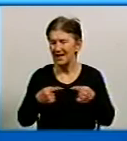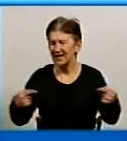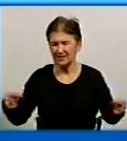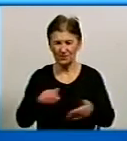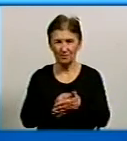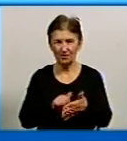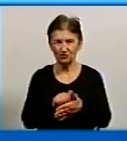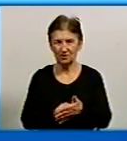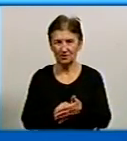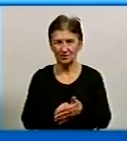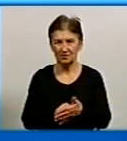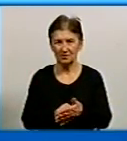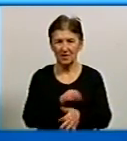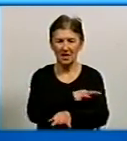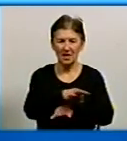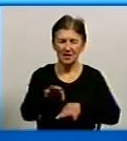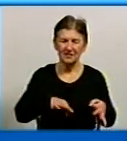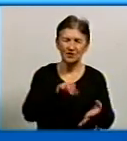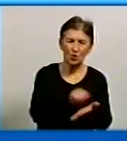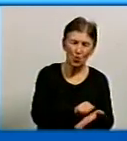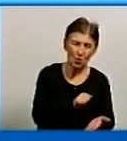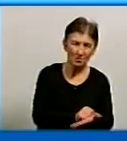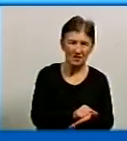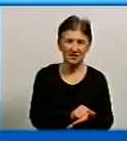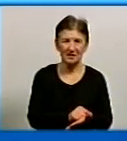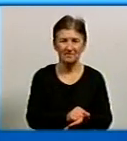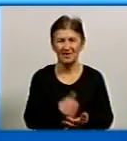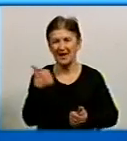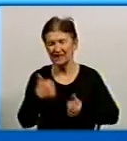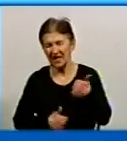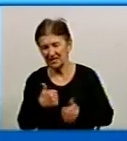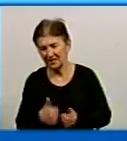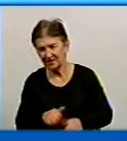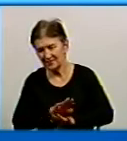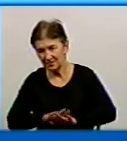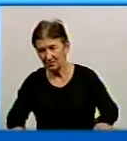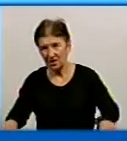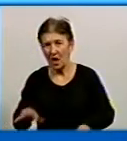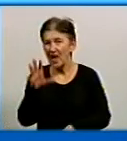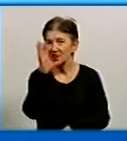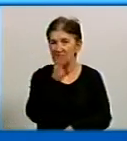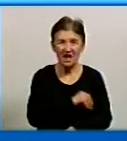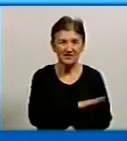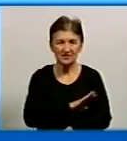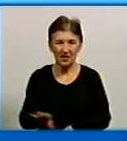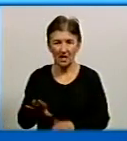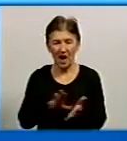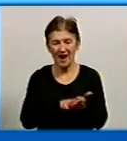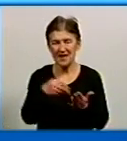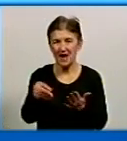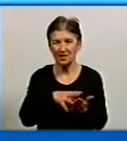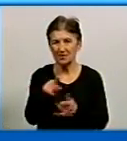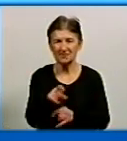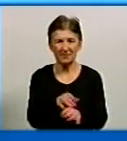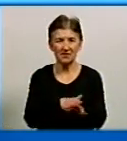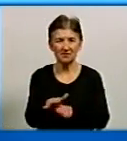причин, кошторисної документації, зірваних тендерів, ймовірно, ще чогось, не встигаємо ми календарно йти за